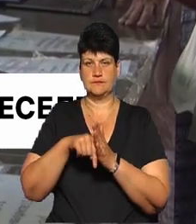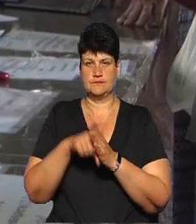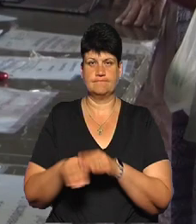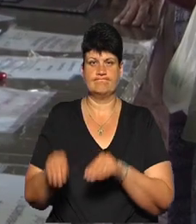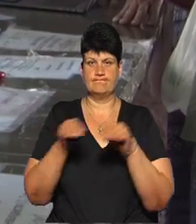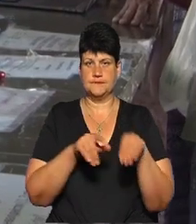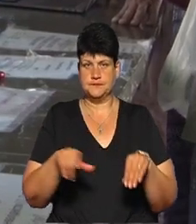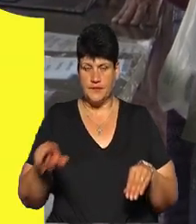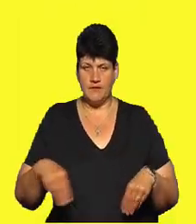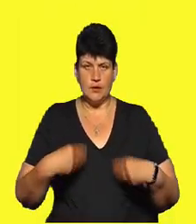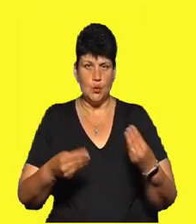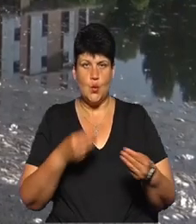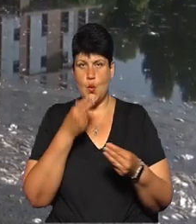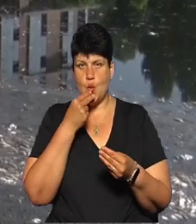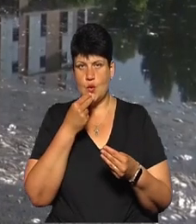і продукти.